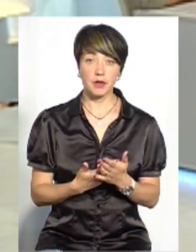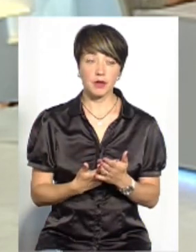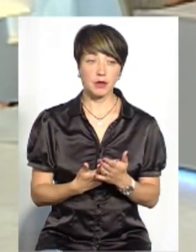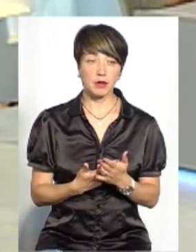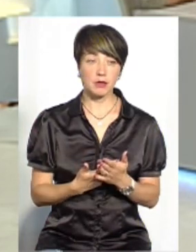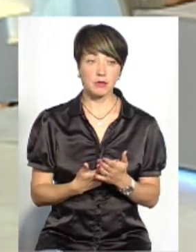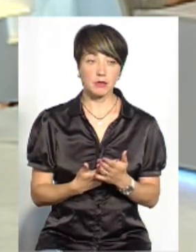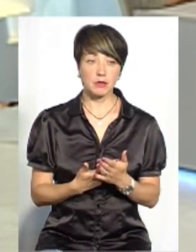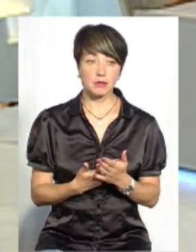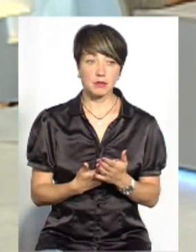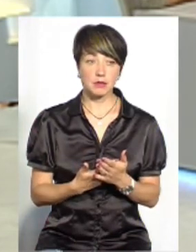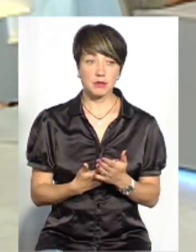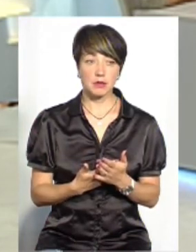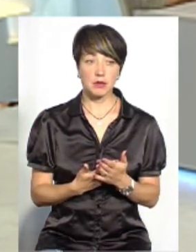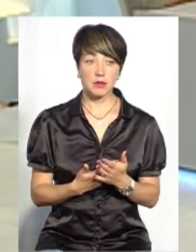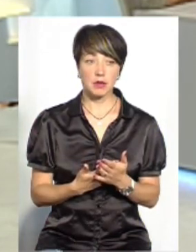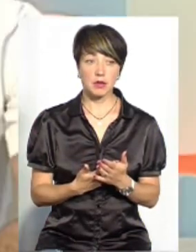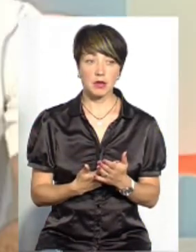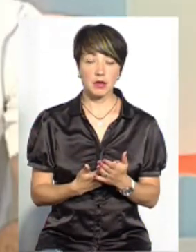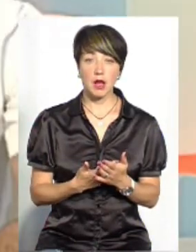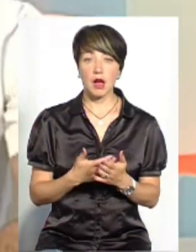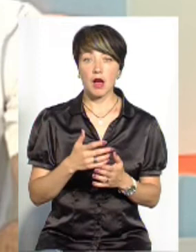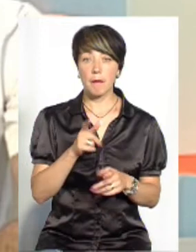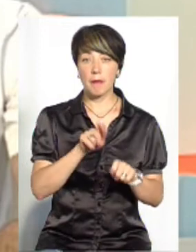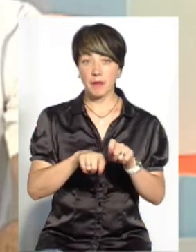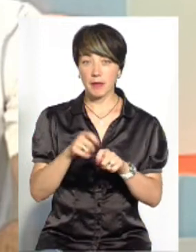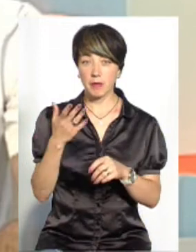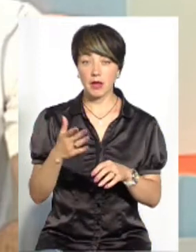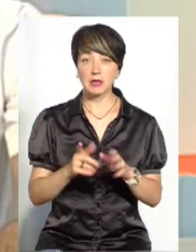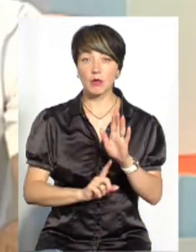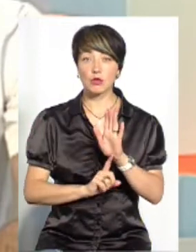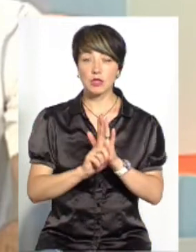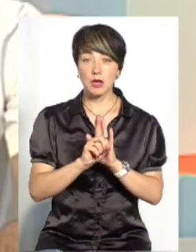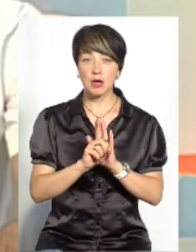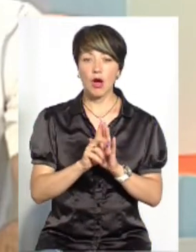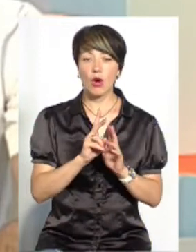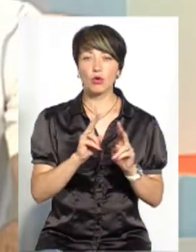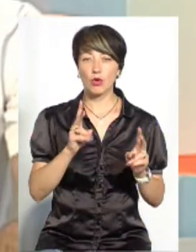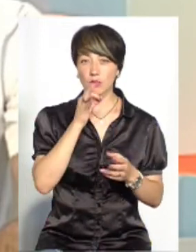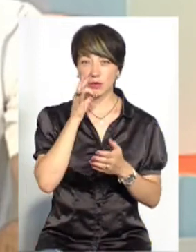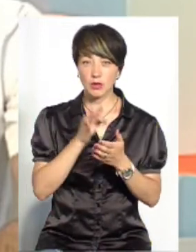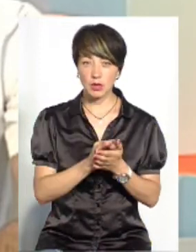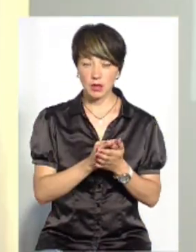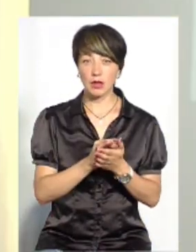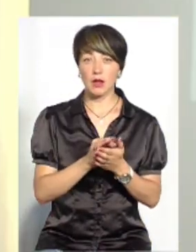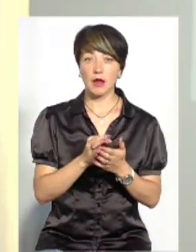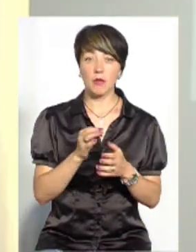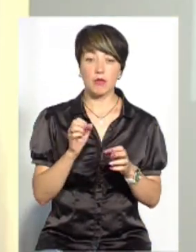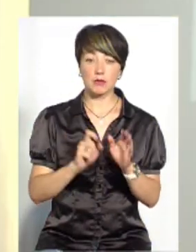сторона могла би запускати атракціони, які мають небезпеку для життя, тому що то дуже дорого їм потім може